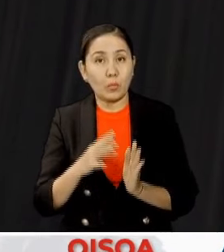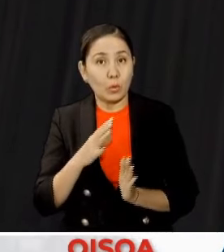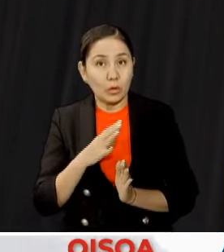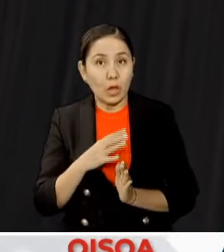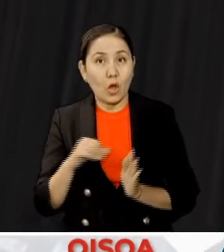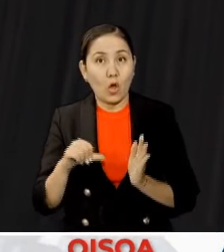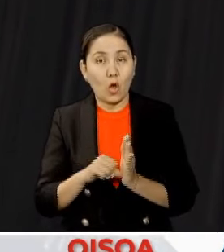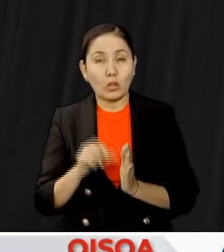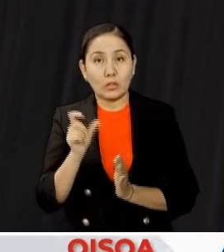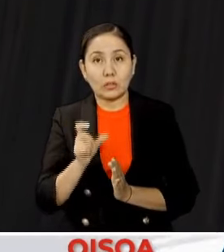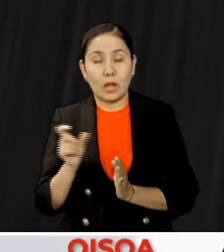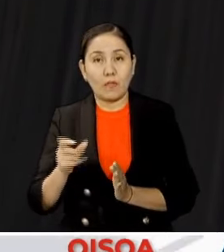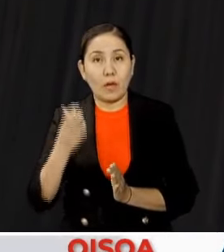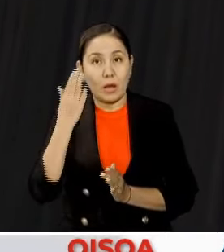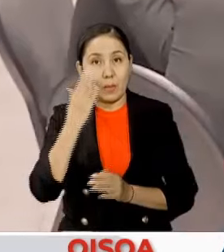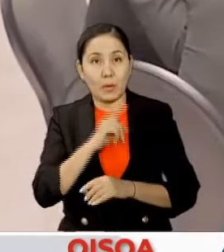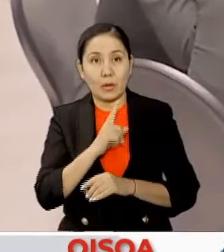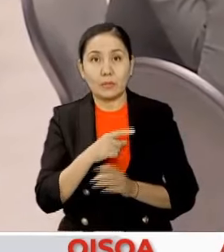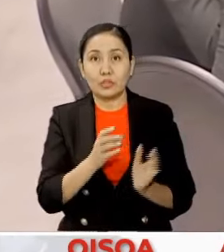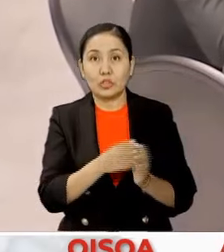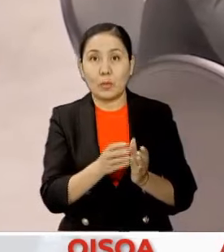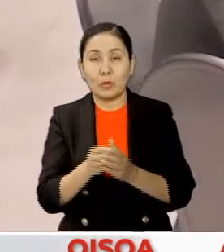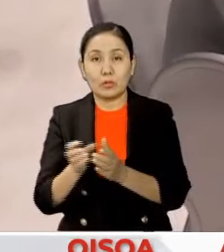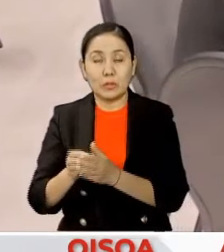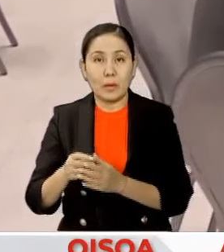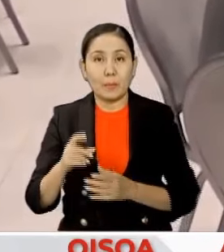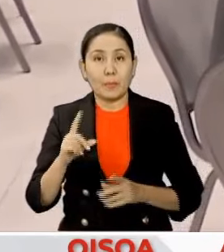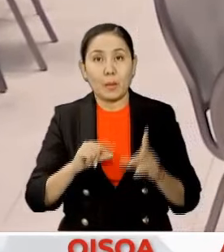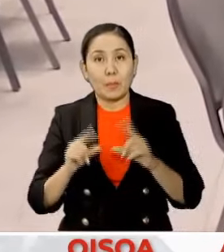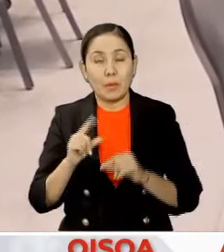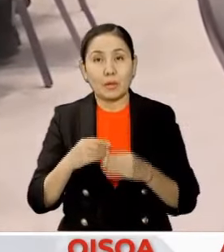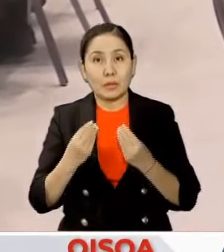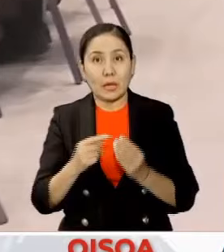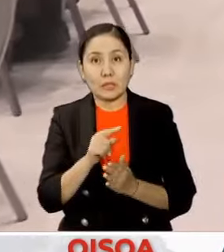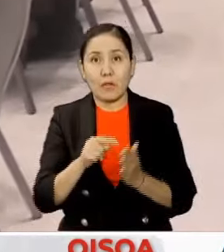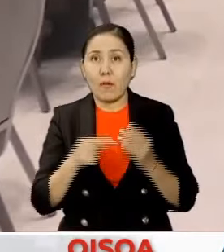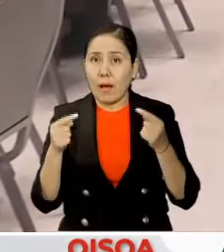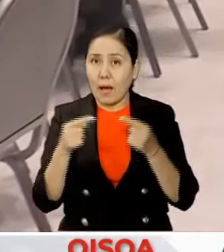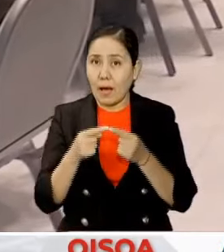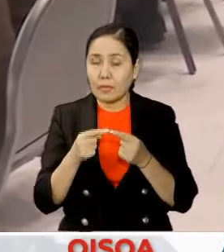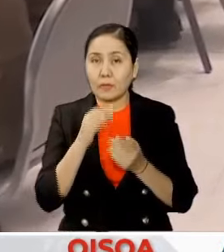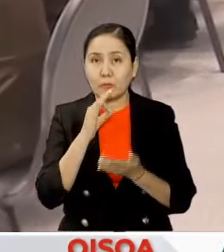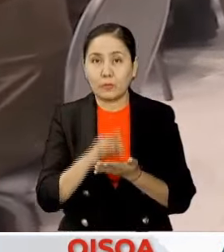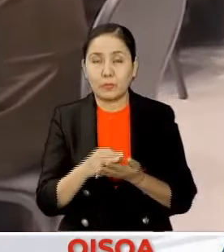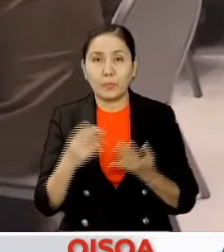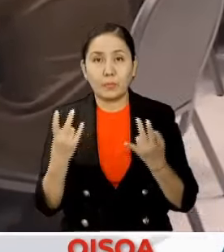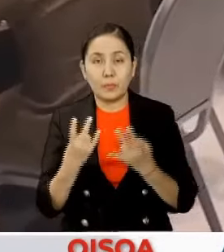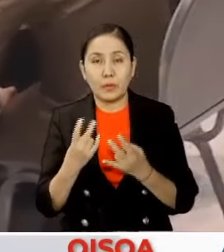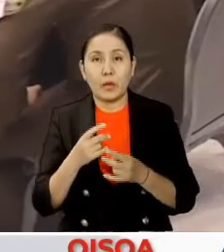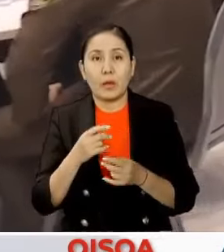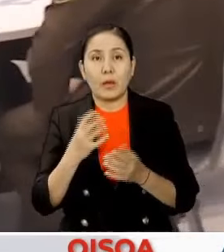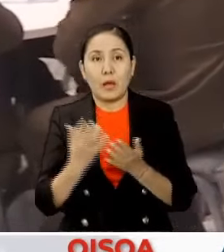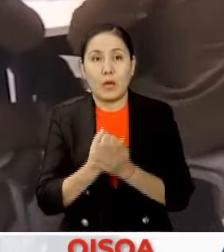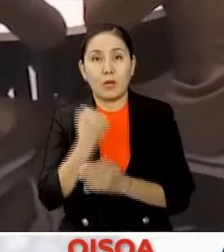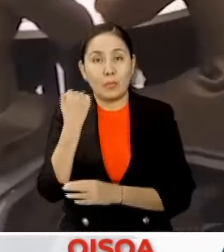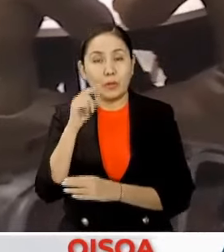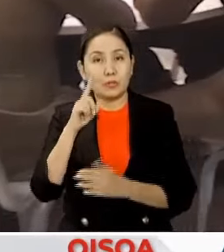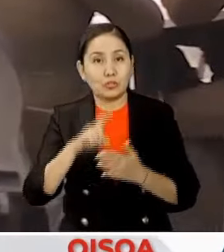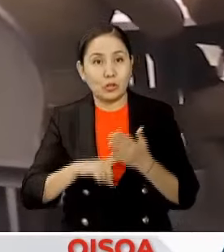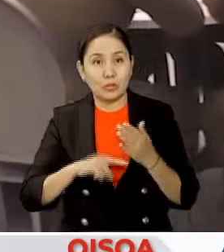6 nafar bilimdonlardan iborat jamoalar orasida berilgan savollarga aniq va to'g'ri javob qaytarib, g'oliblikka